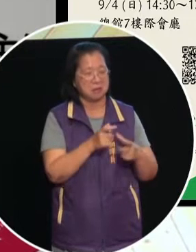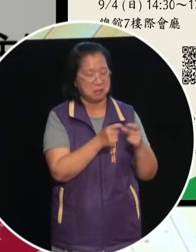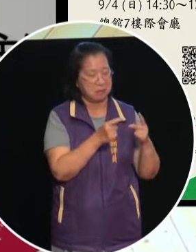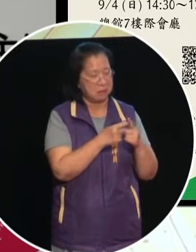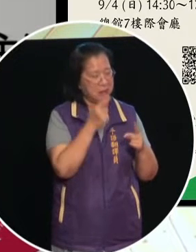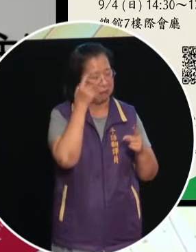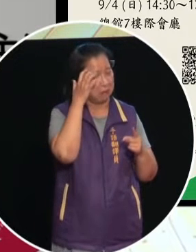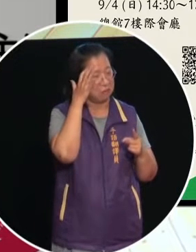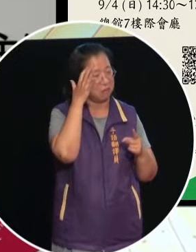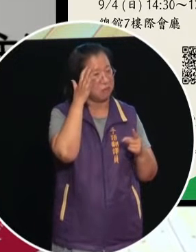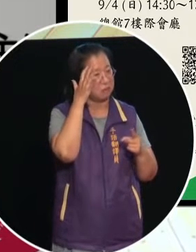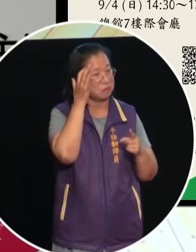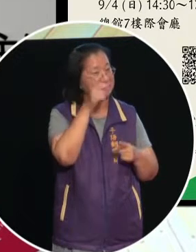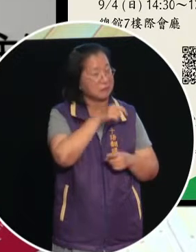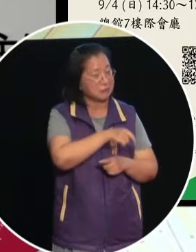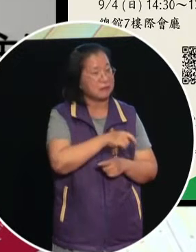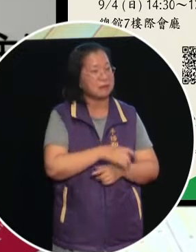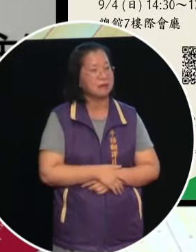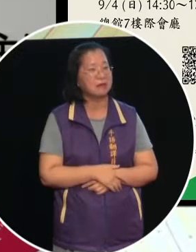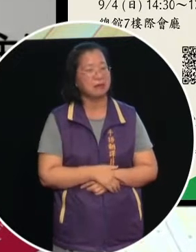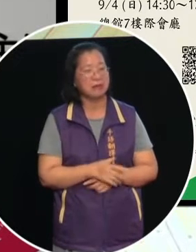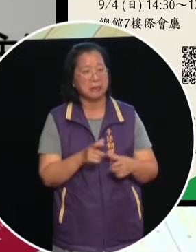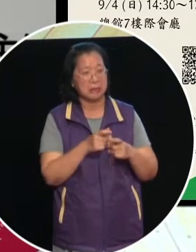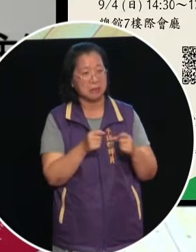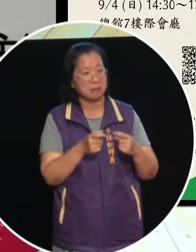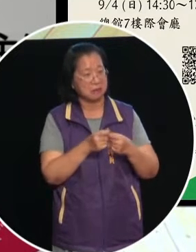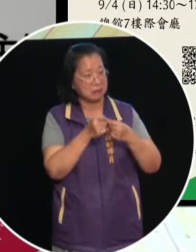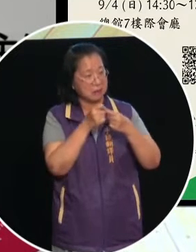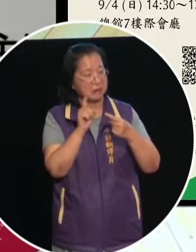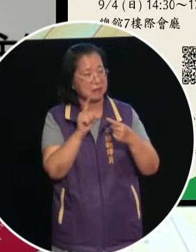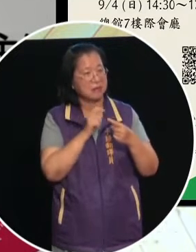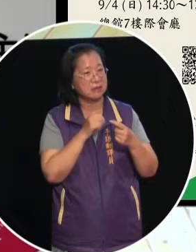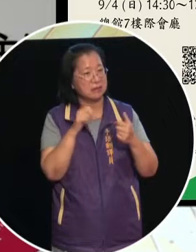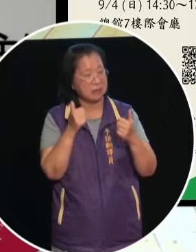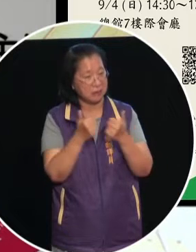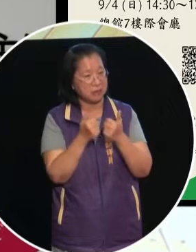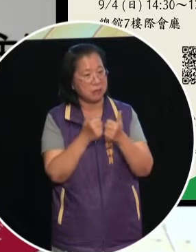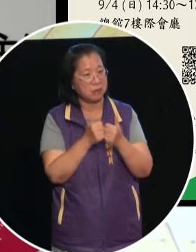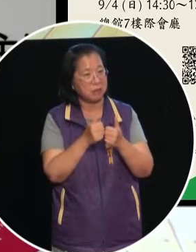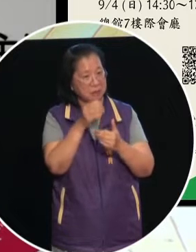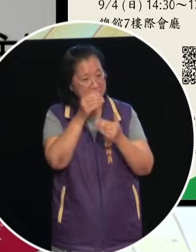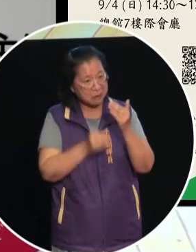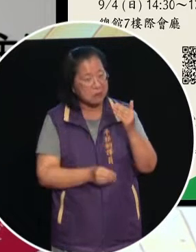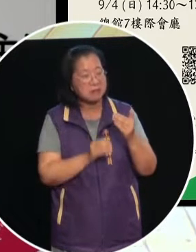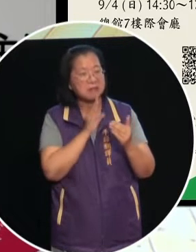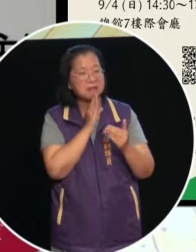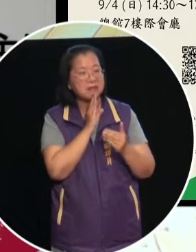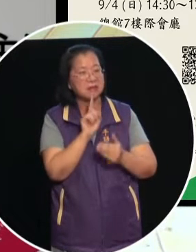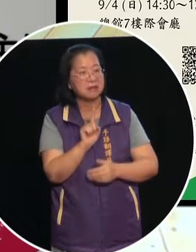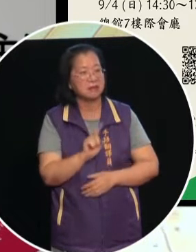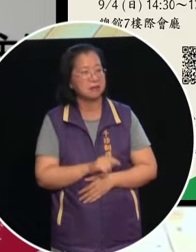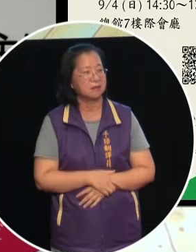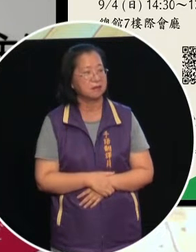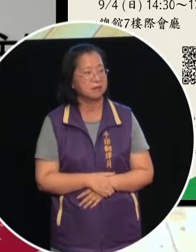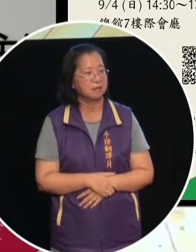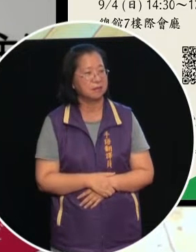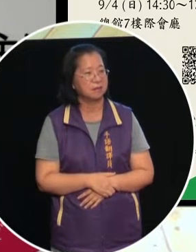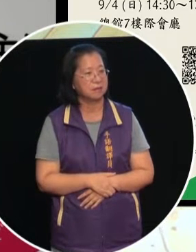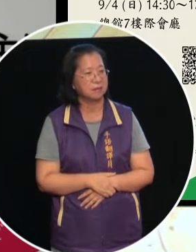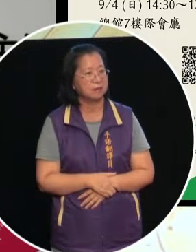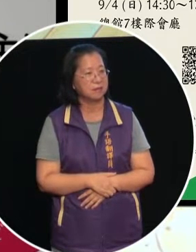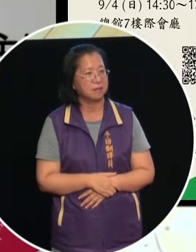复杂？因为日本第一个事情是我们是议会制的，民主议会制的那个政治制